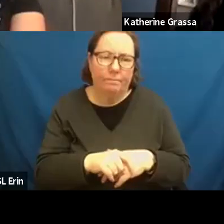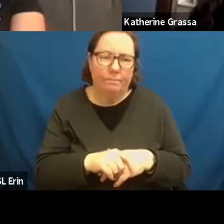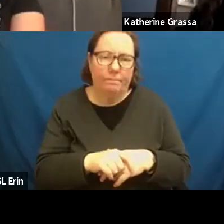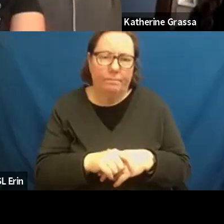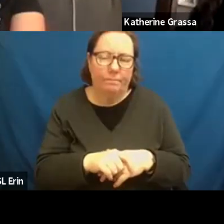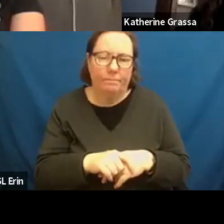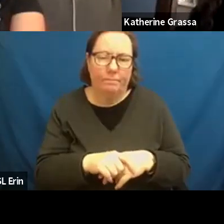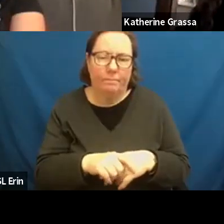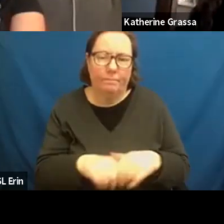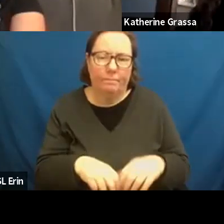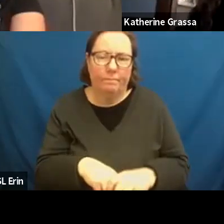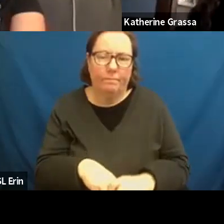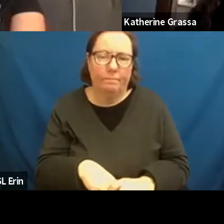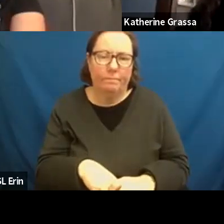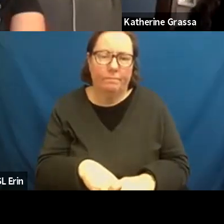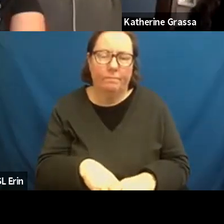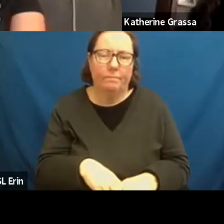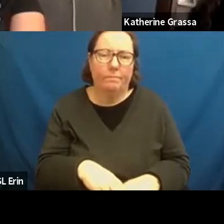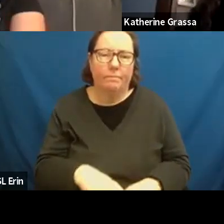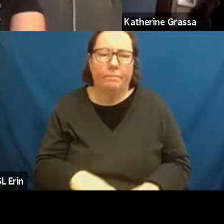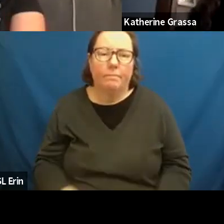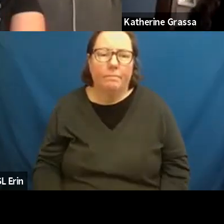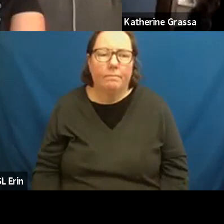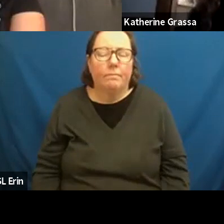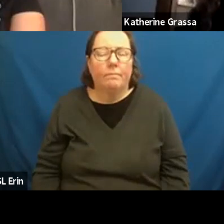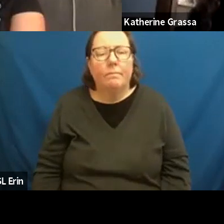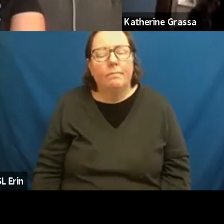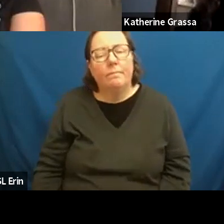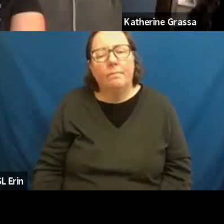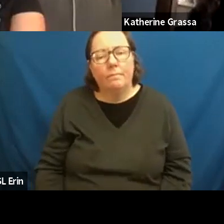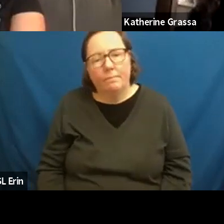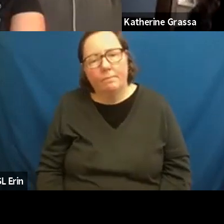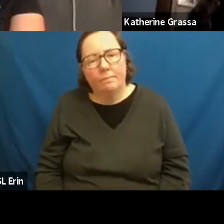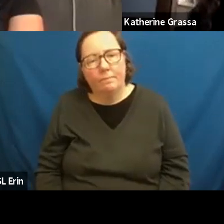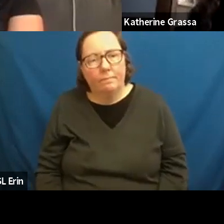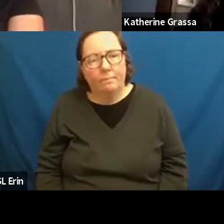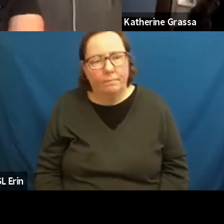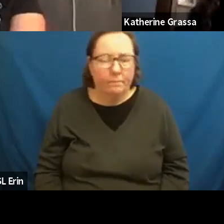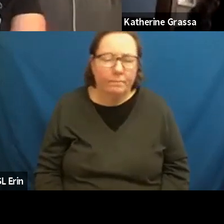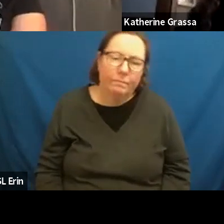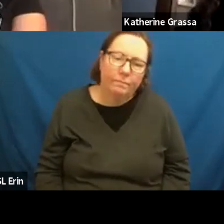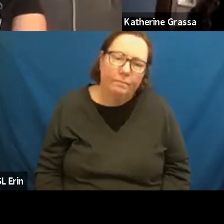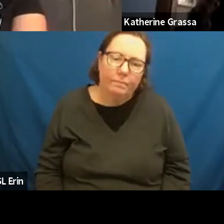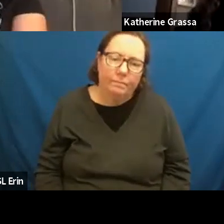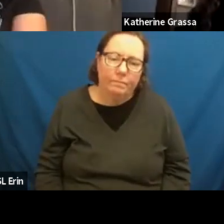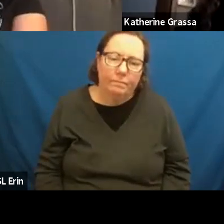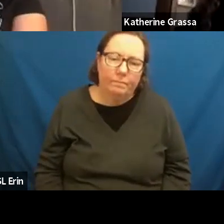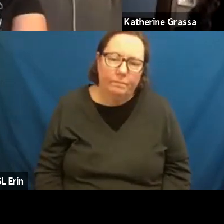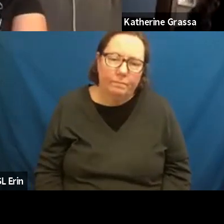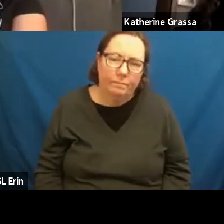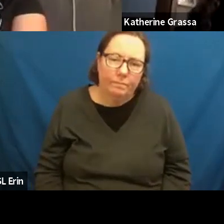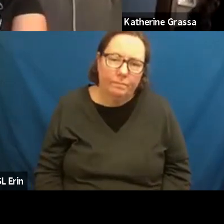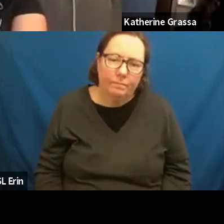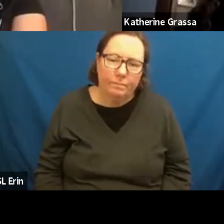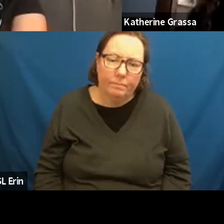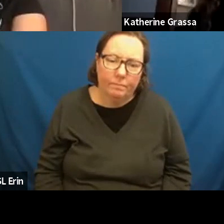知道，可能家长不就是你们录取下来那个结果和你们那个建议，就是过渡到每个 zip code 和每个